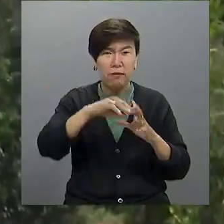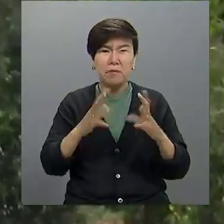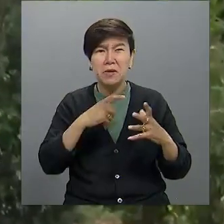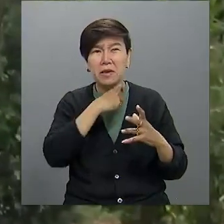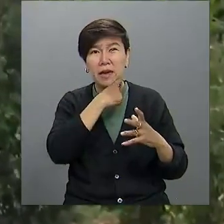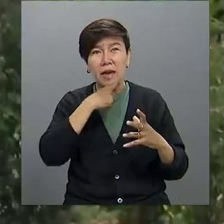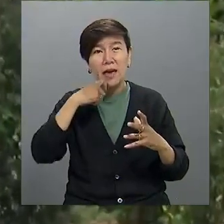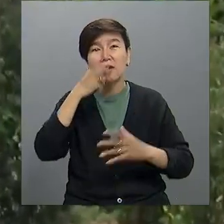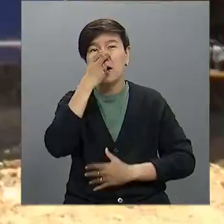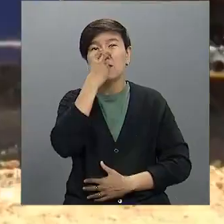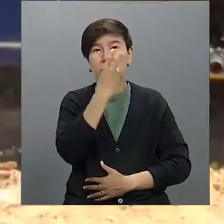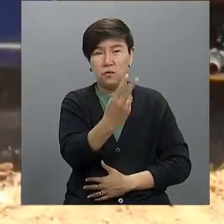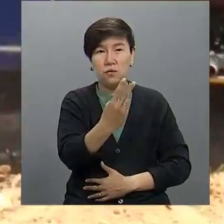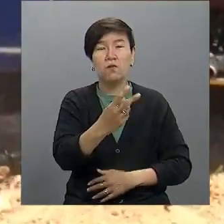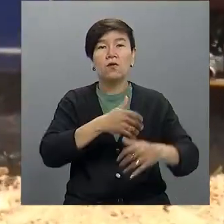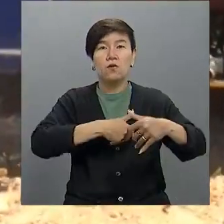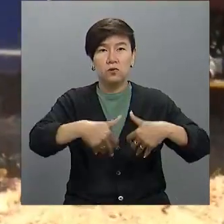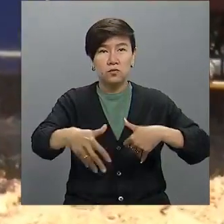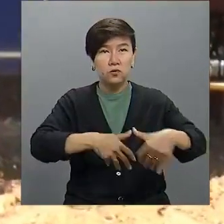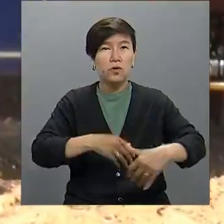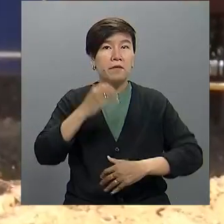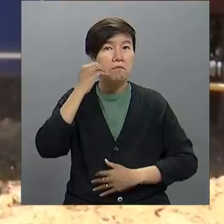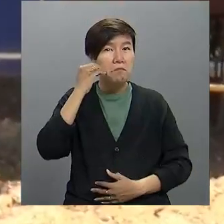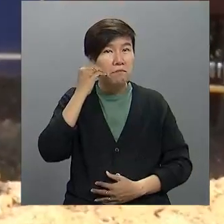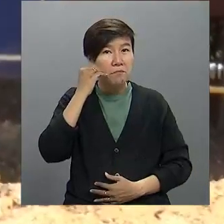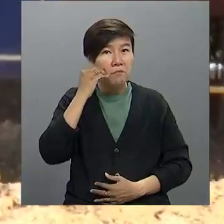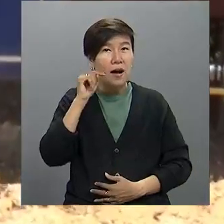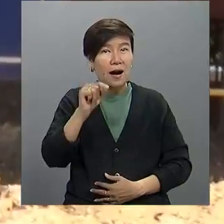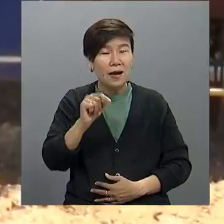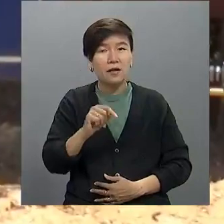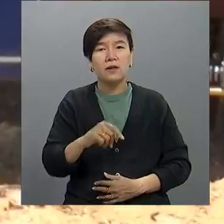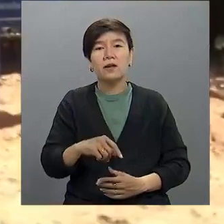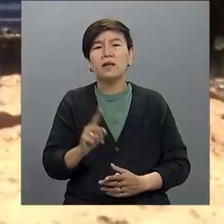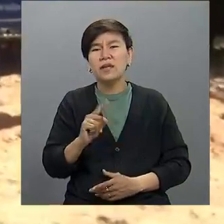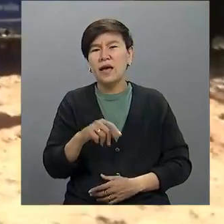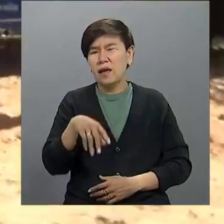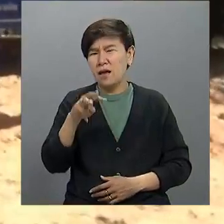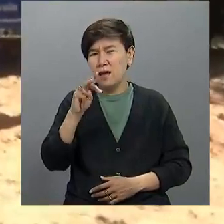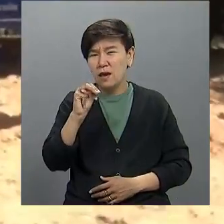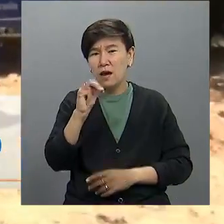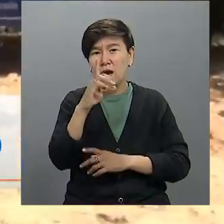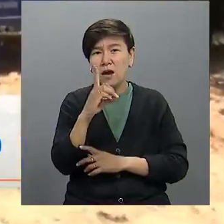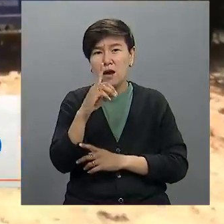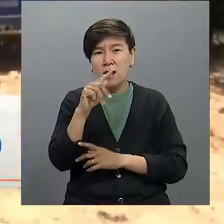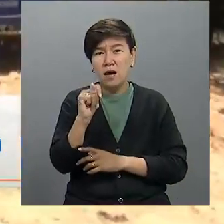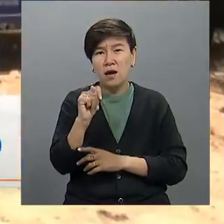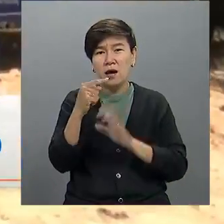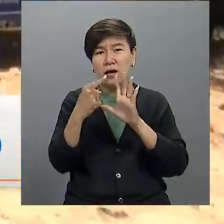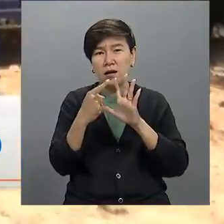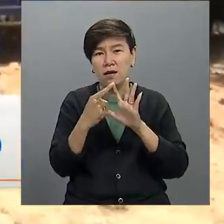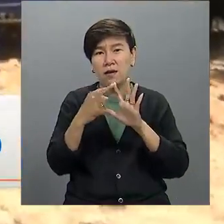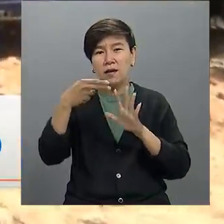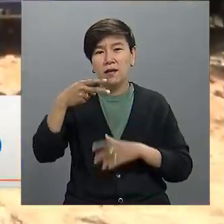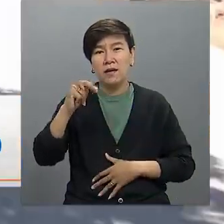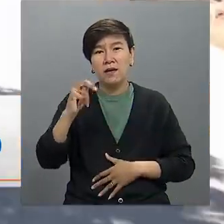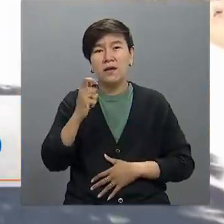เป็นความเดือดร้อนของชาวบ้านมดตะนอยอันนี้ชื่อหมู่บ้านเขานะชาวบ้านมดตะนอยหมู่3ตำบลเกาะลิบบงอำเภอกันตัง